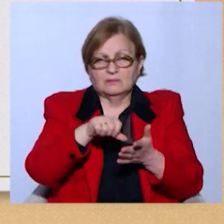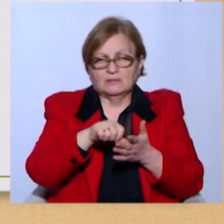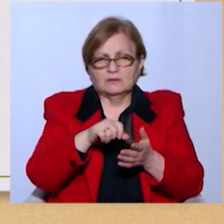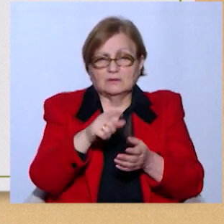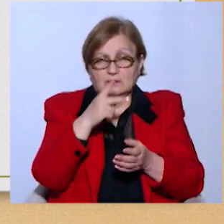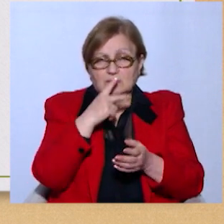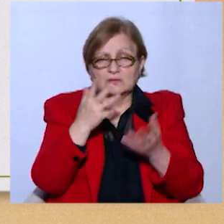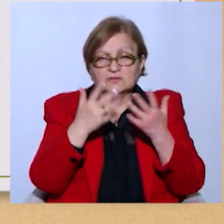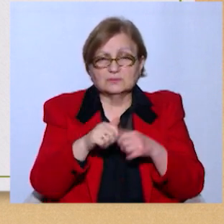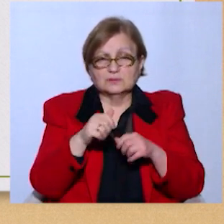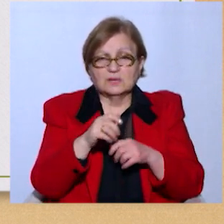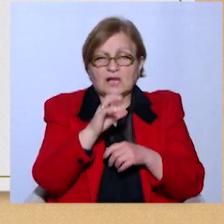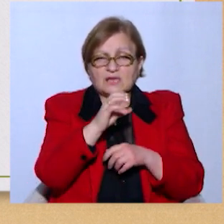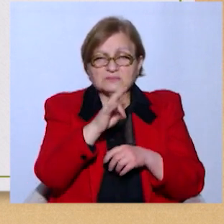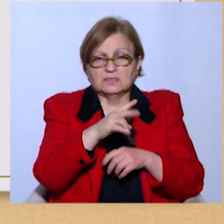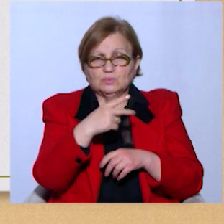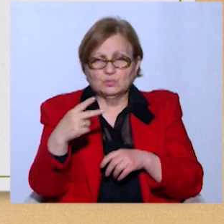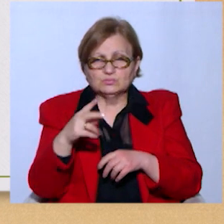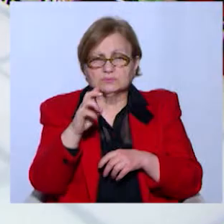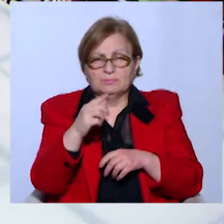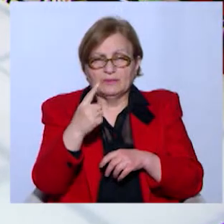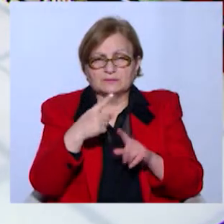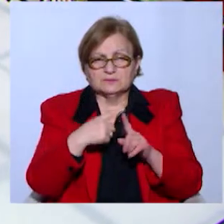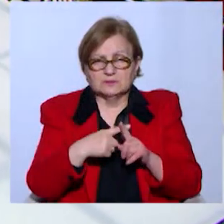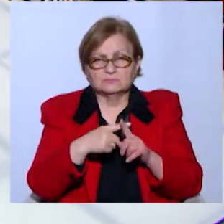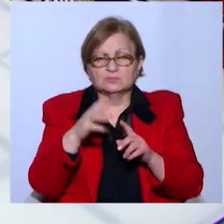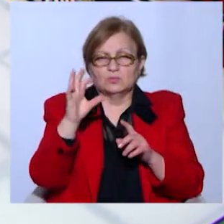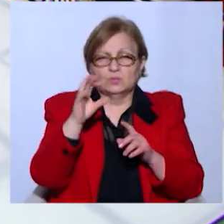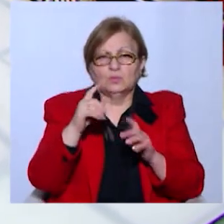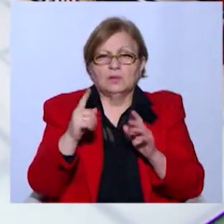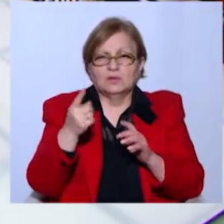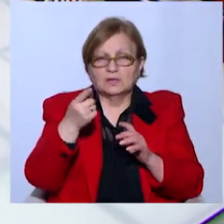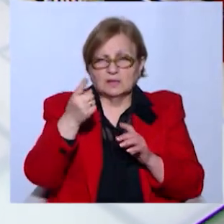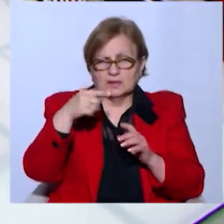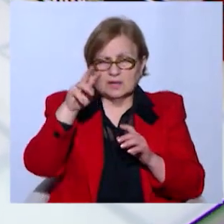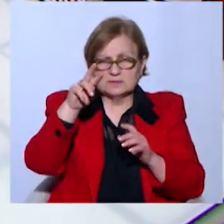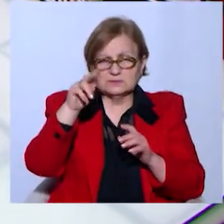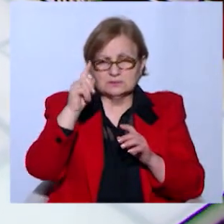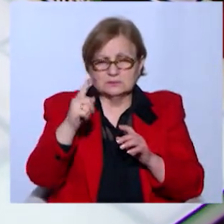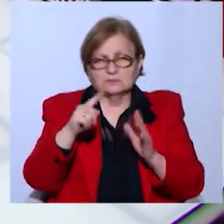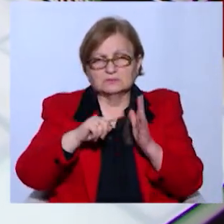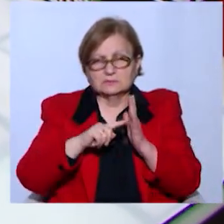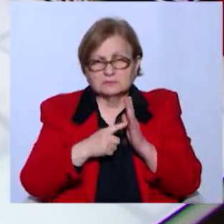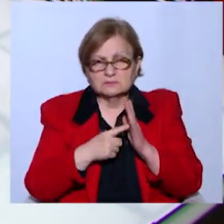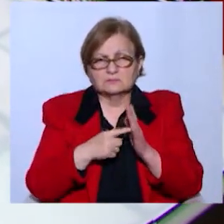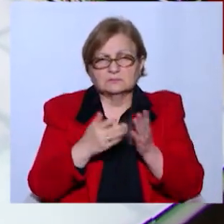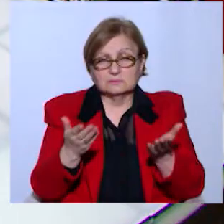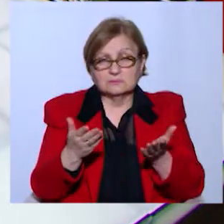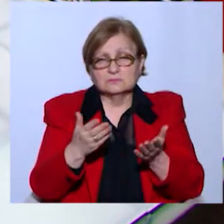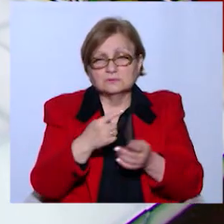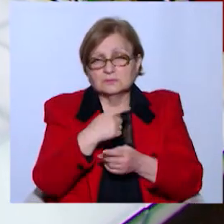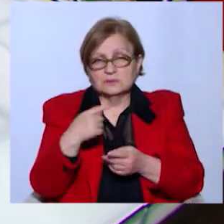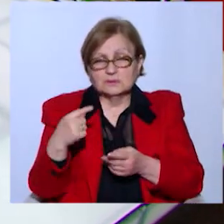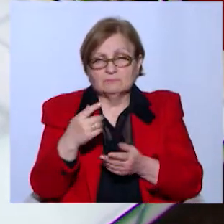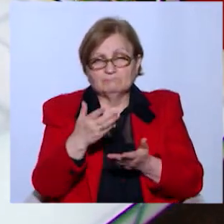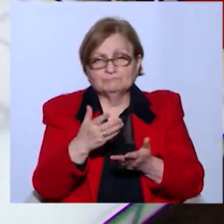ითვლება ესეთი ფორმულით. sn უდრის b1 გამრავლებული q ხარისხად n-1 შეფარდებული q-1 თან თუ q1-ისგან